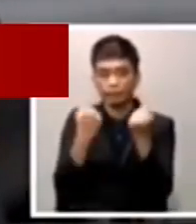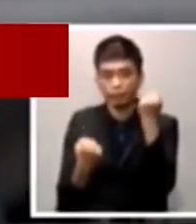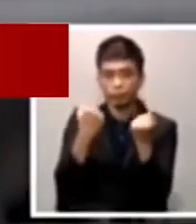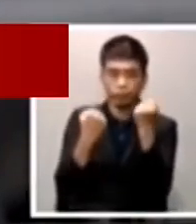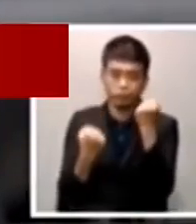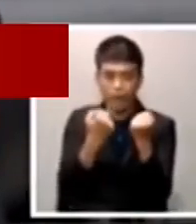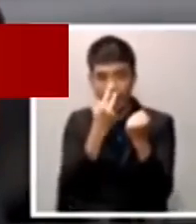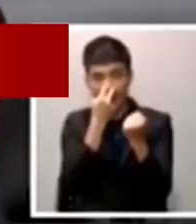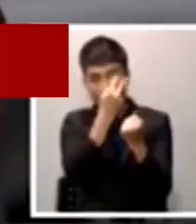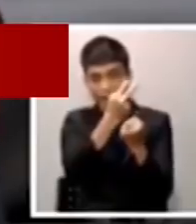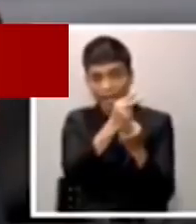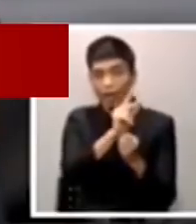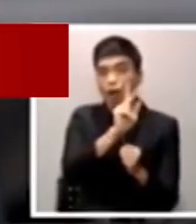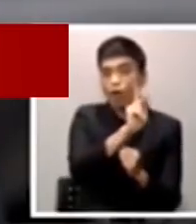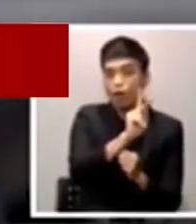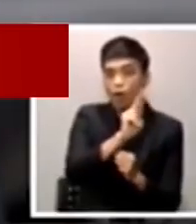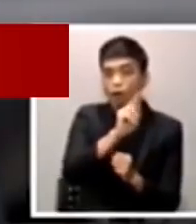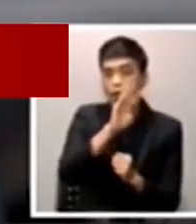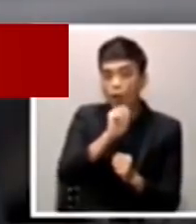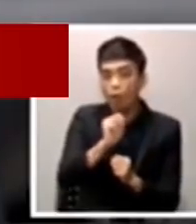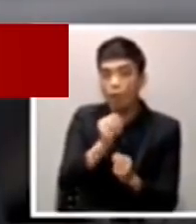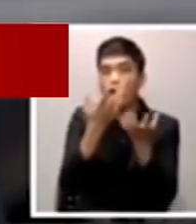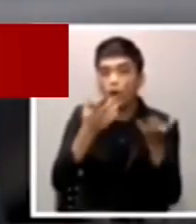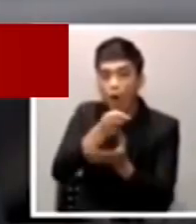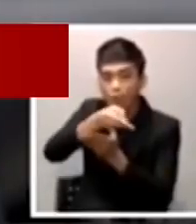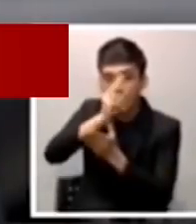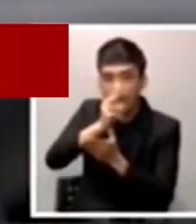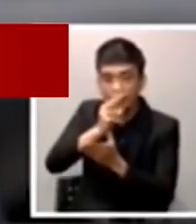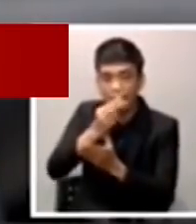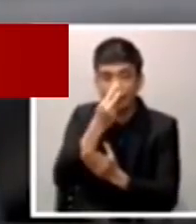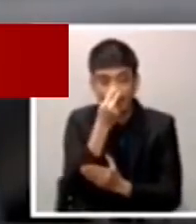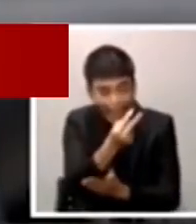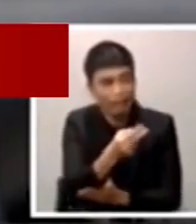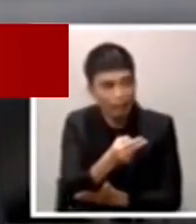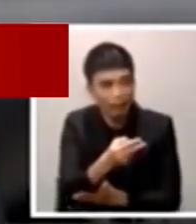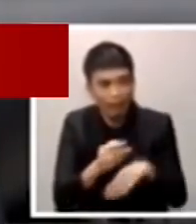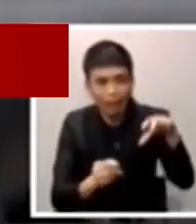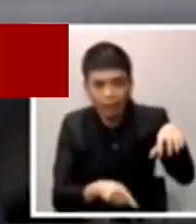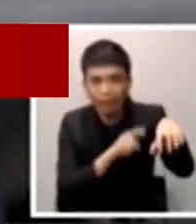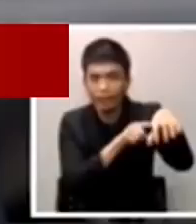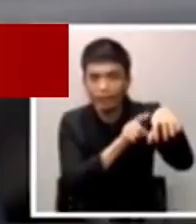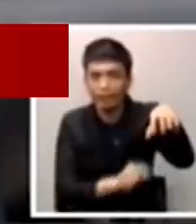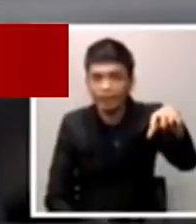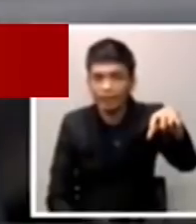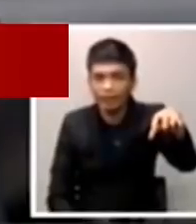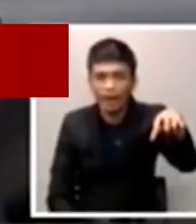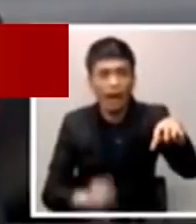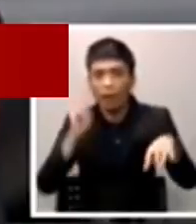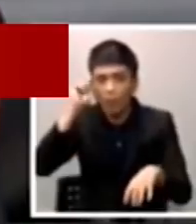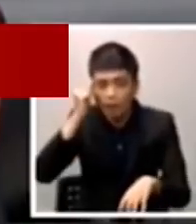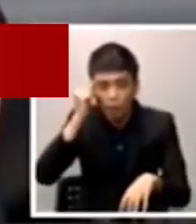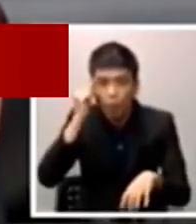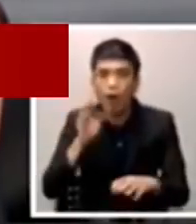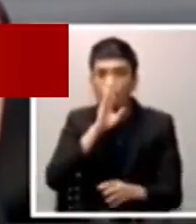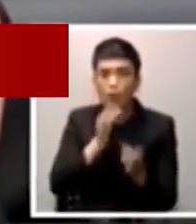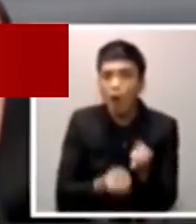ะครับกรมสรรพาวุธครับกรมสรรพาวุธอยู่กลางเมืองครับท่านประธานเราไม่มั่นใจเลยว่ามันจะระเบิดวันไหนหรือใครจะ